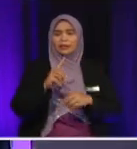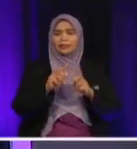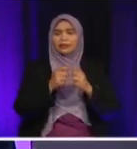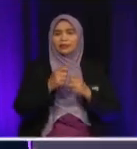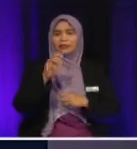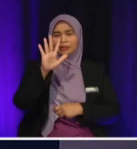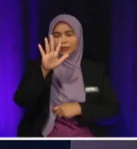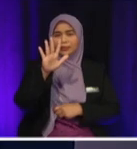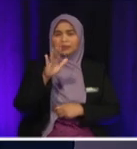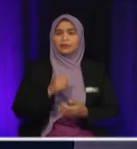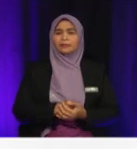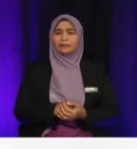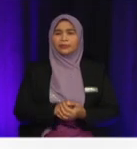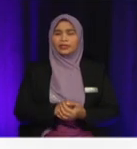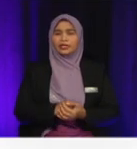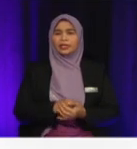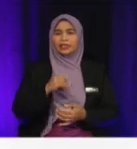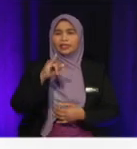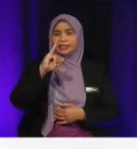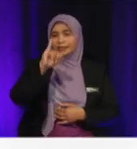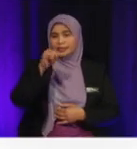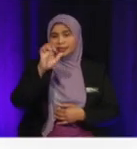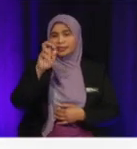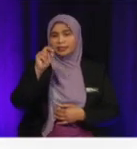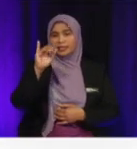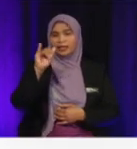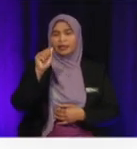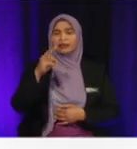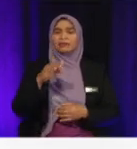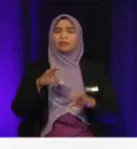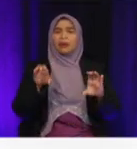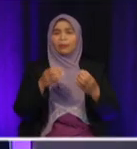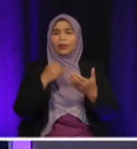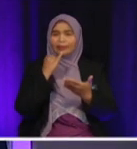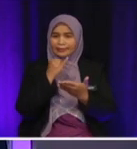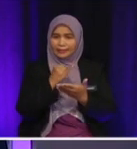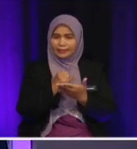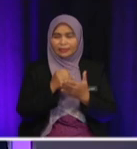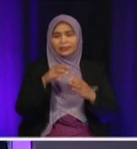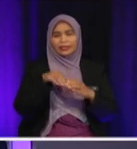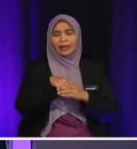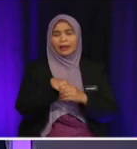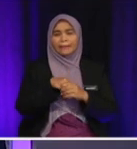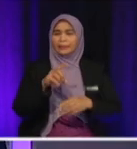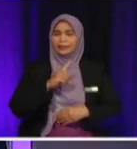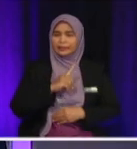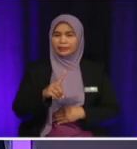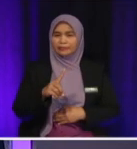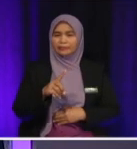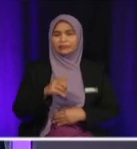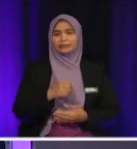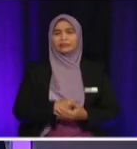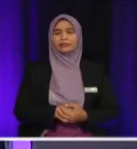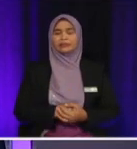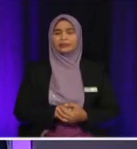5, iaitu jenayah dalam Islam. Ya Allah, tajuk hebat, tajuk berat